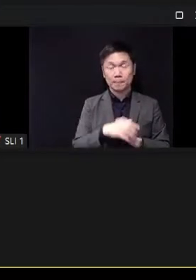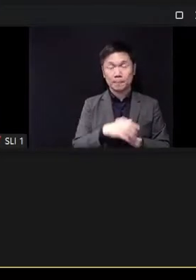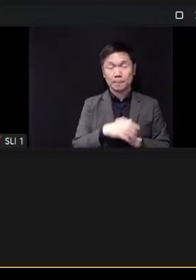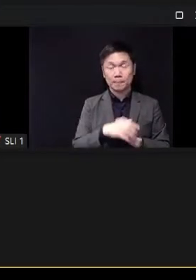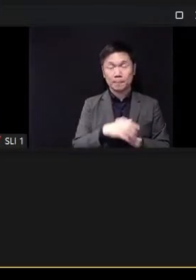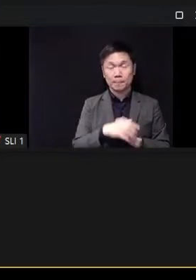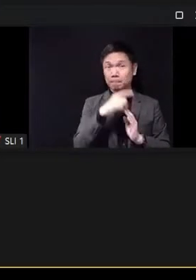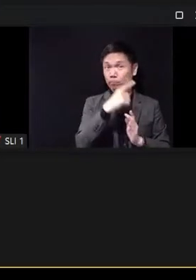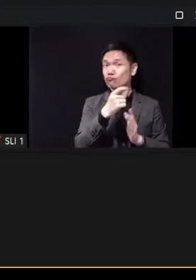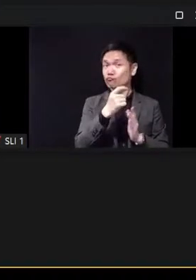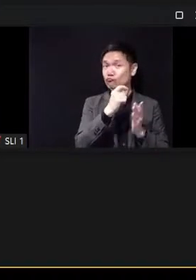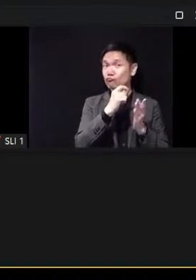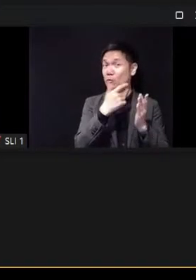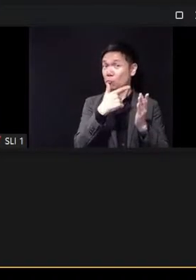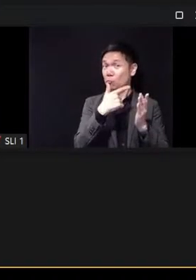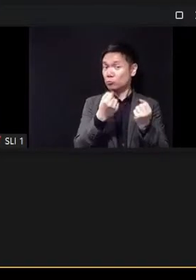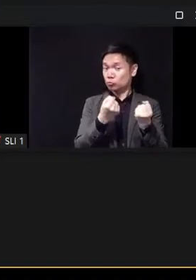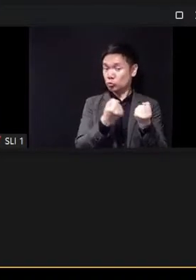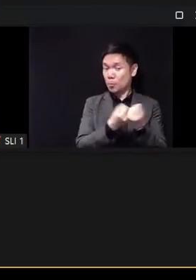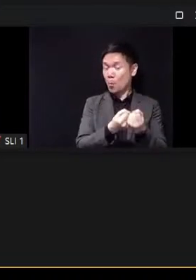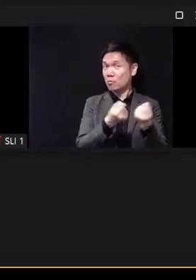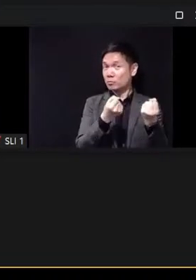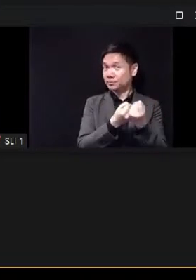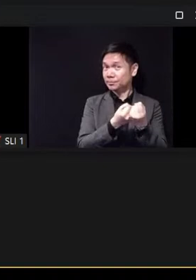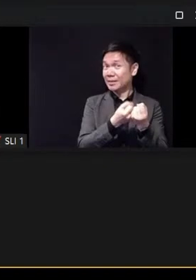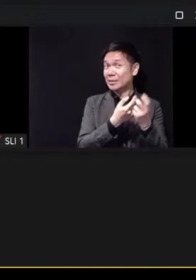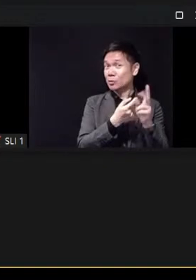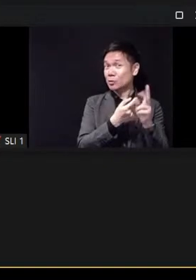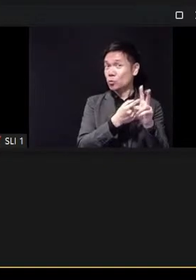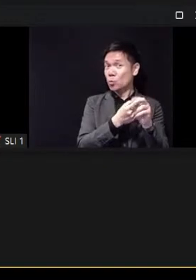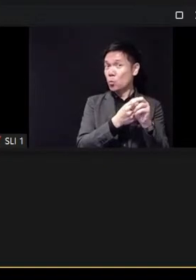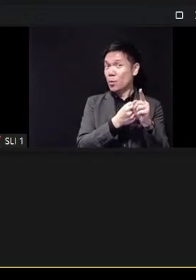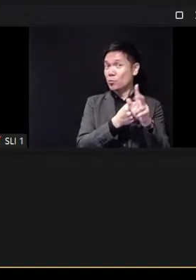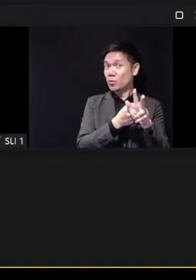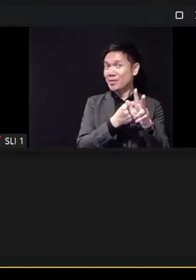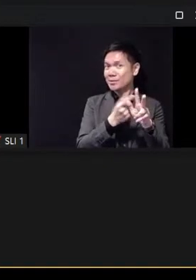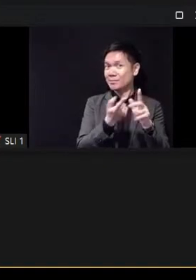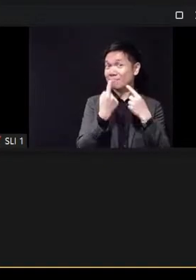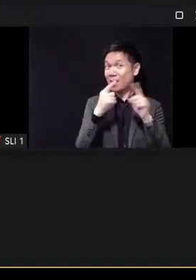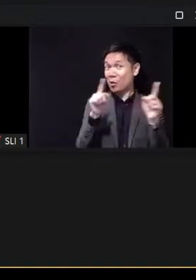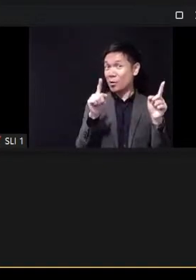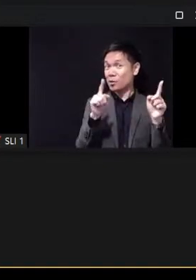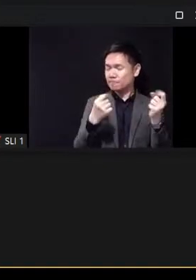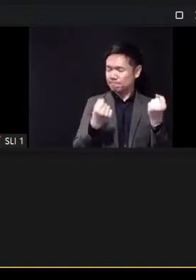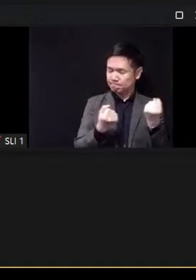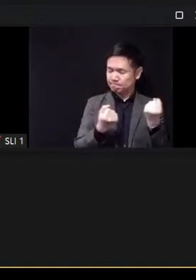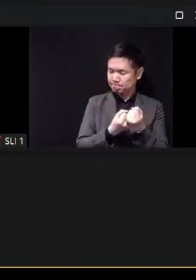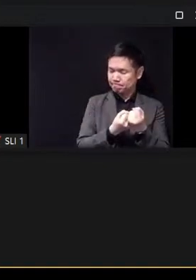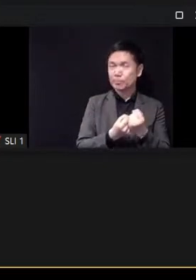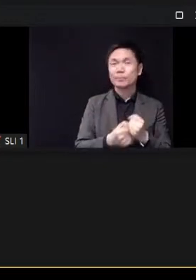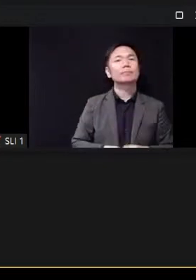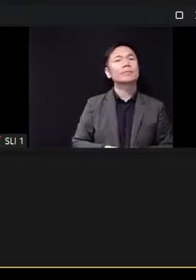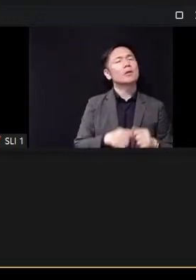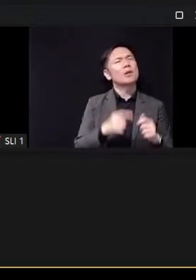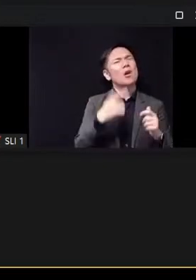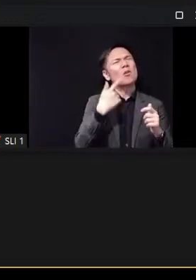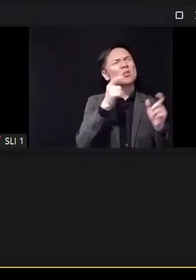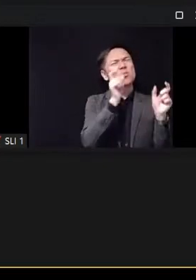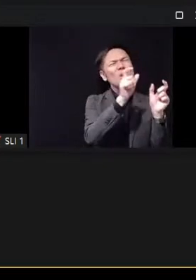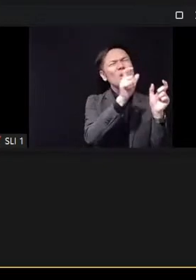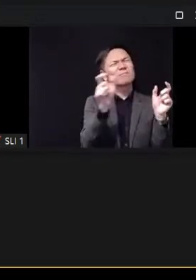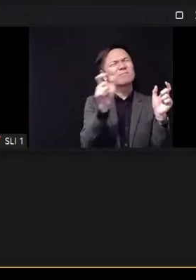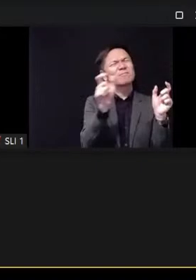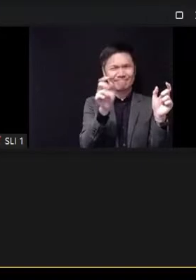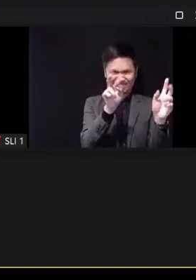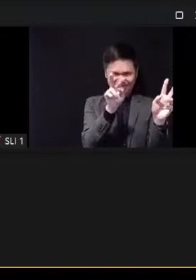2013 года. Вот если убрать все вводные слова, ни о чем другом в ней речь не идет. Но поскольку в нашем зале присутствуют